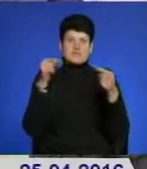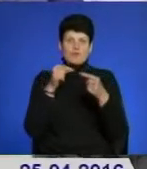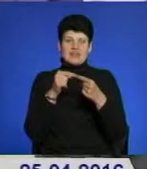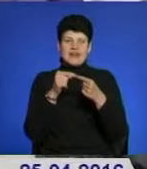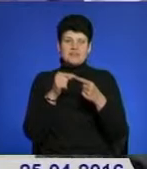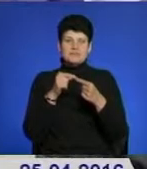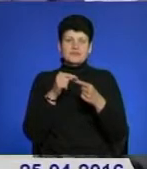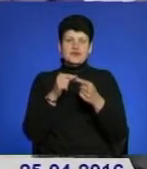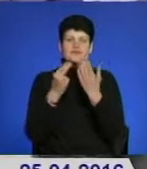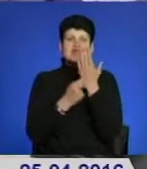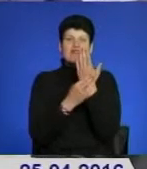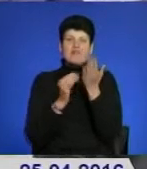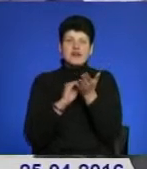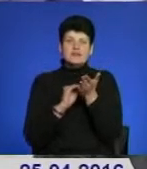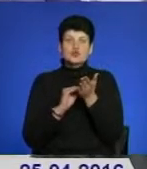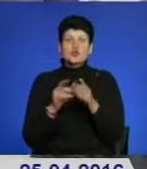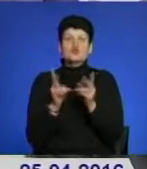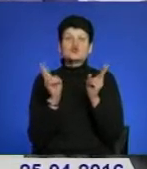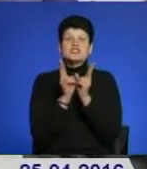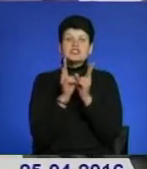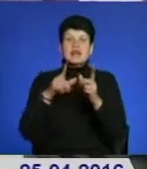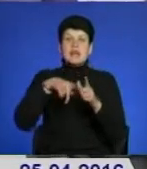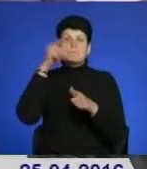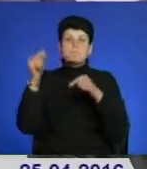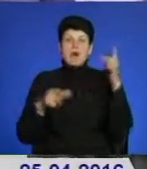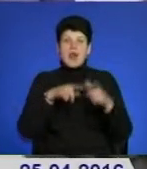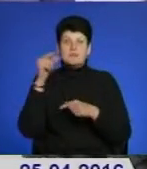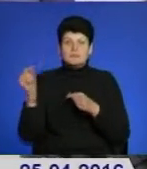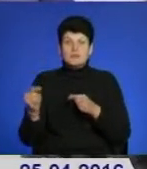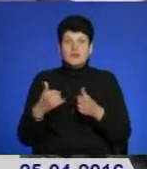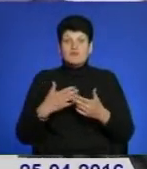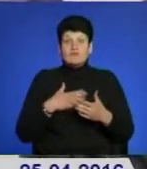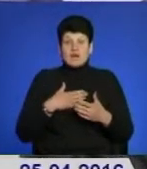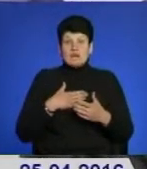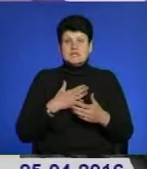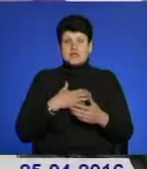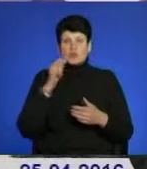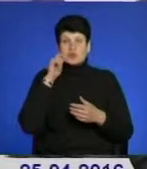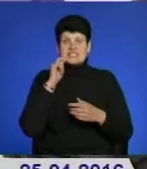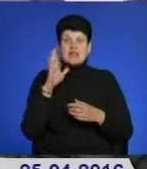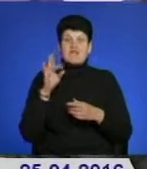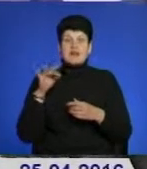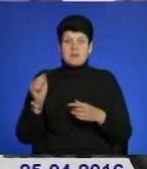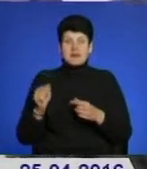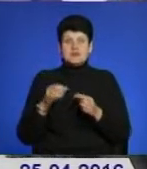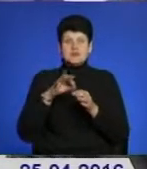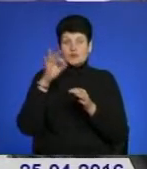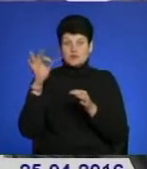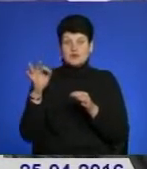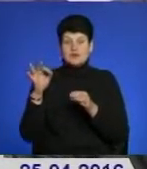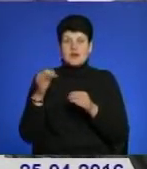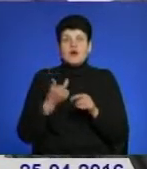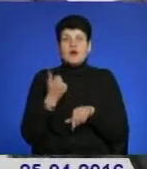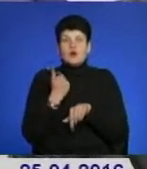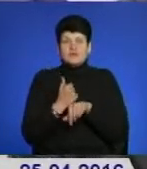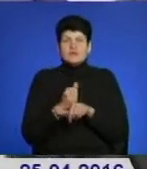євангельському переданню, коли зустрічали його гілками пальм. У нас наша українська верба з котиками, з листочками. Але головне, що